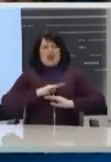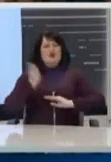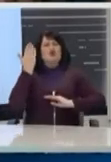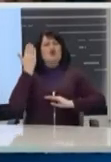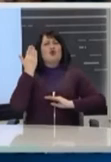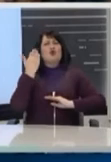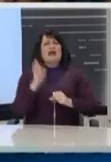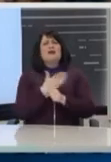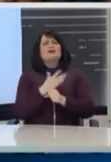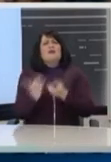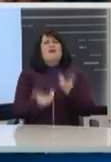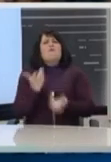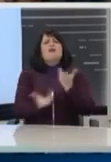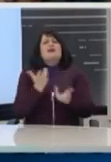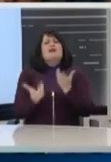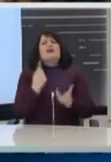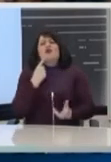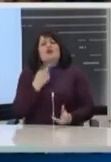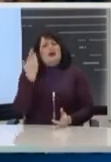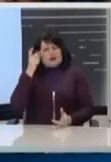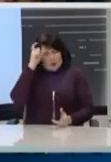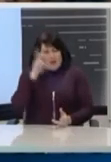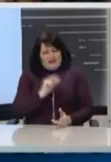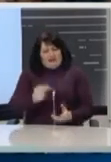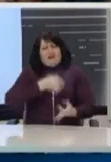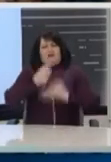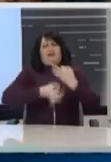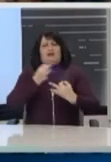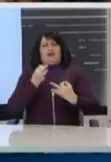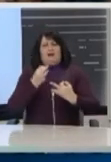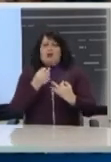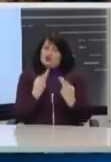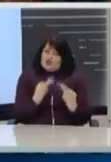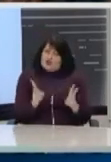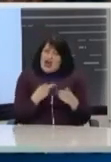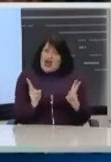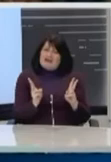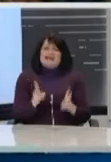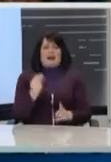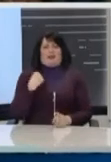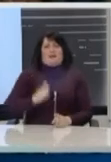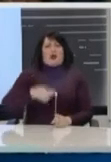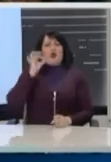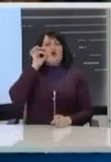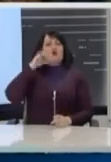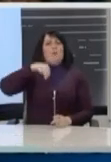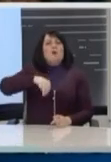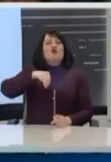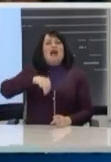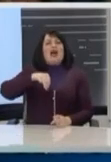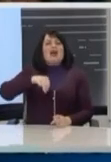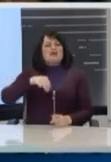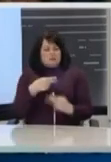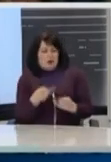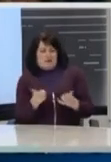την καταστροφή της Μύρνης. Και όλα αυτά με τις ευλογίες του κυρίου Μπουτάρη, ο